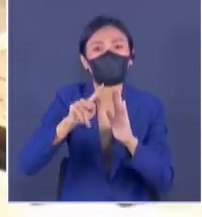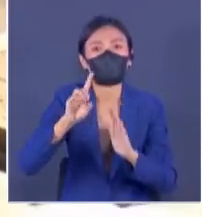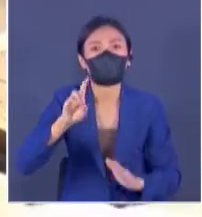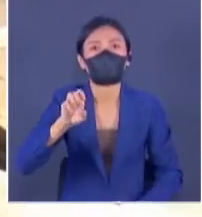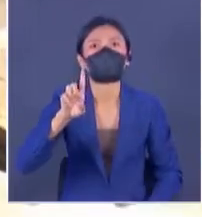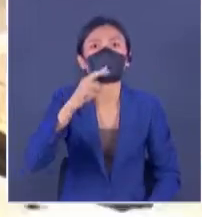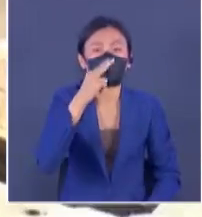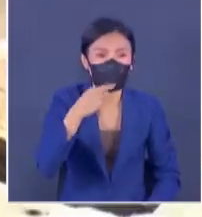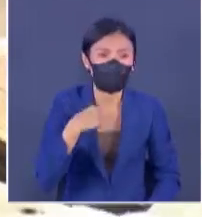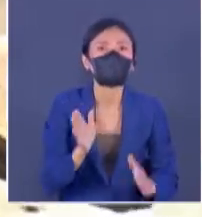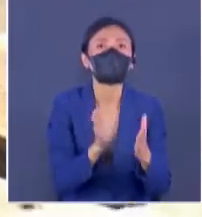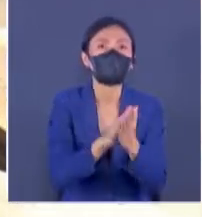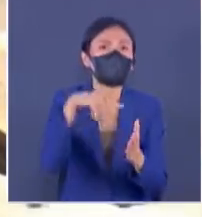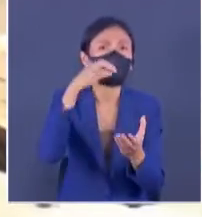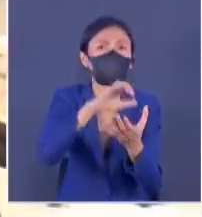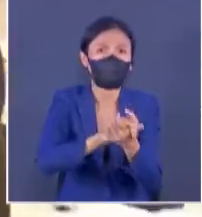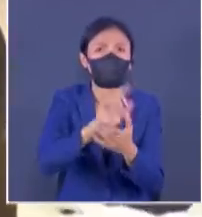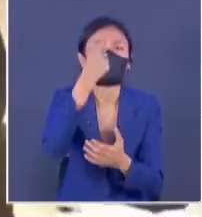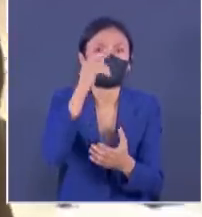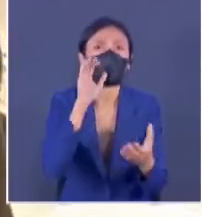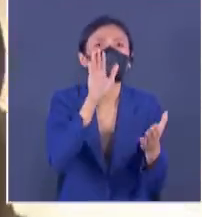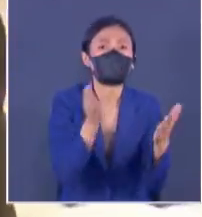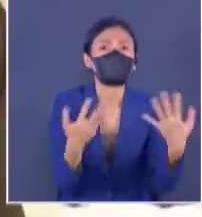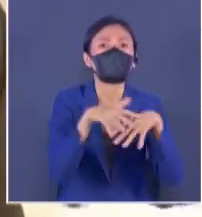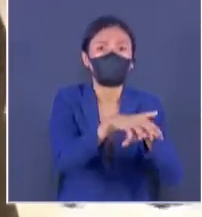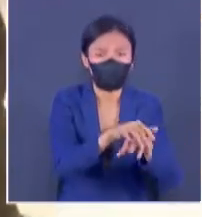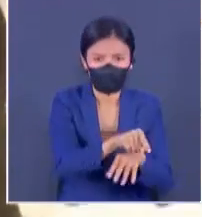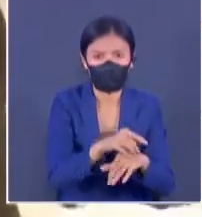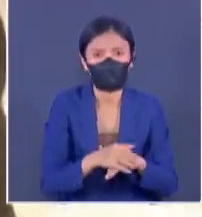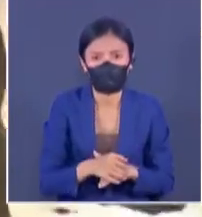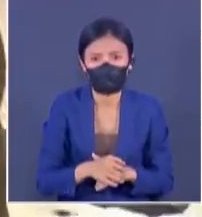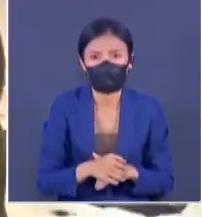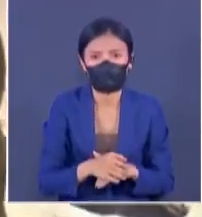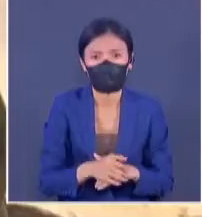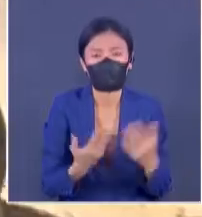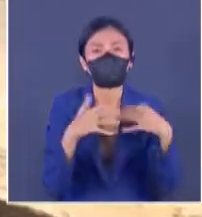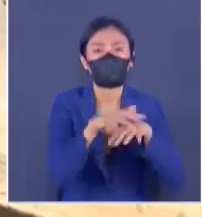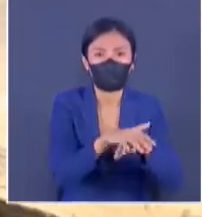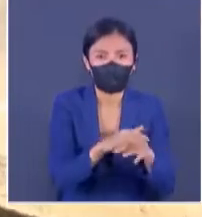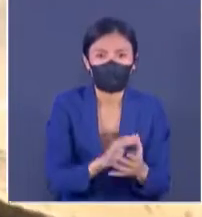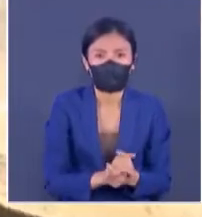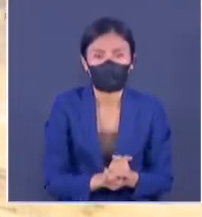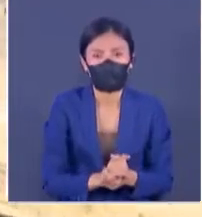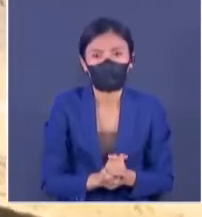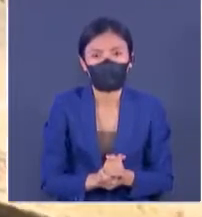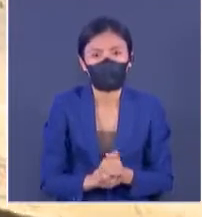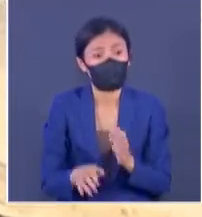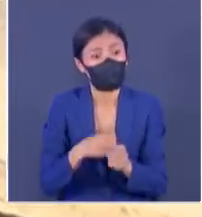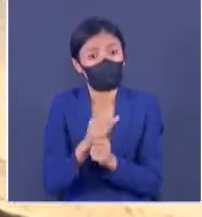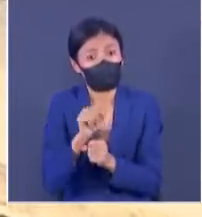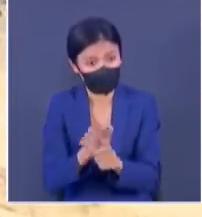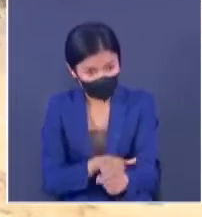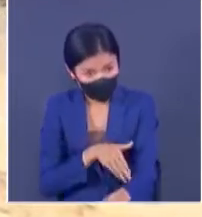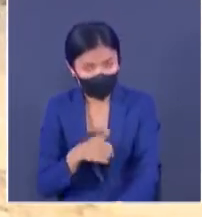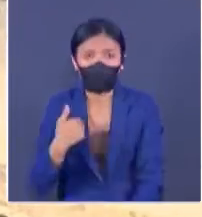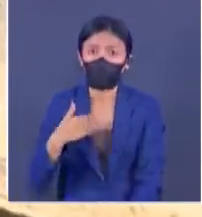แฟนเขาลูกทั้งแฟนเขาครับแฟนอยู่นั่นคนนั้นเราไปอยู่กับลูกเขา คือ20ปีนี่คุณตาว่านานไหมครับ น